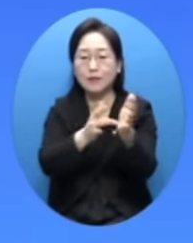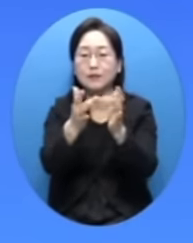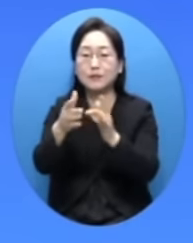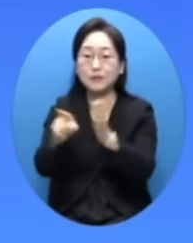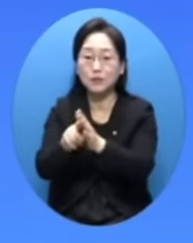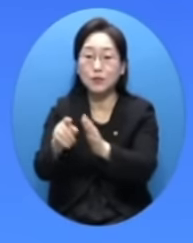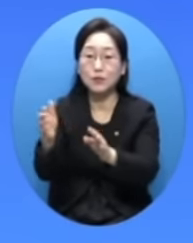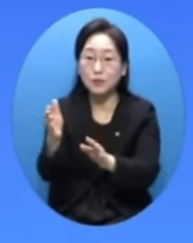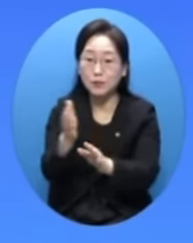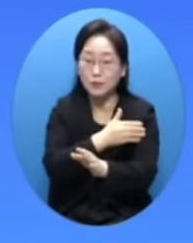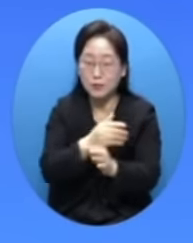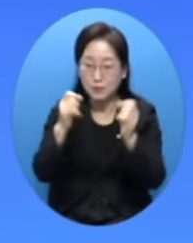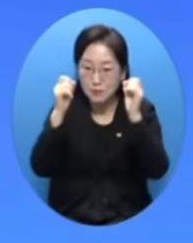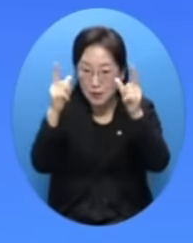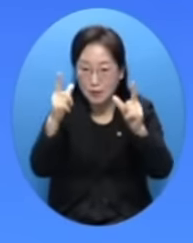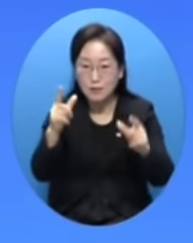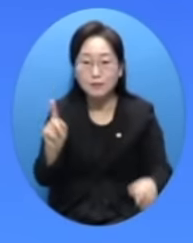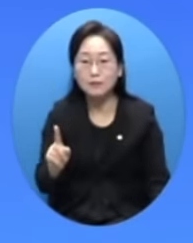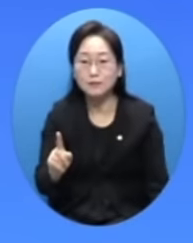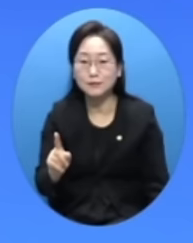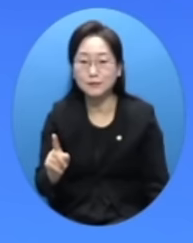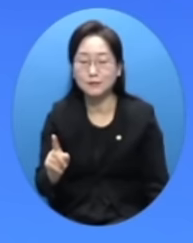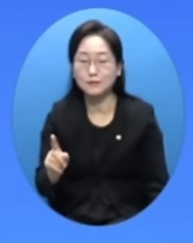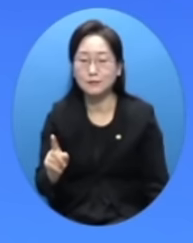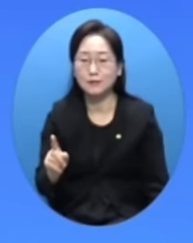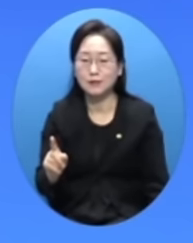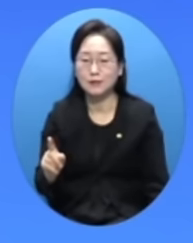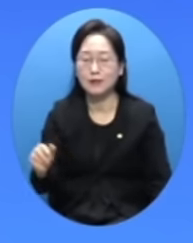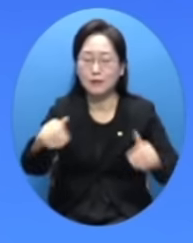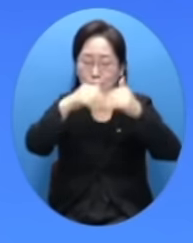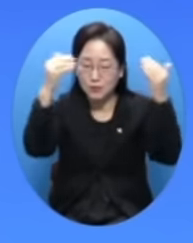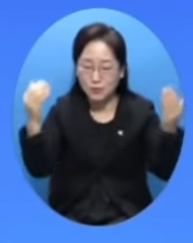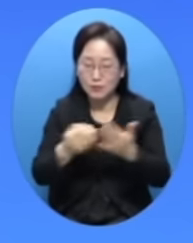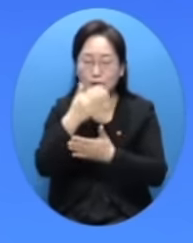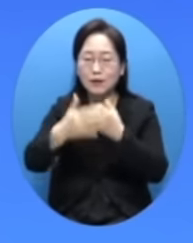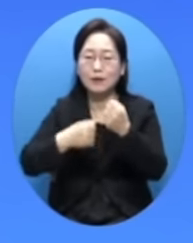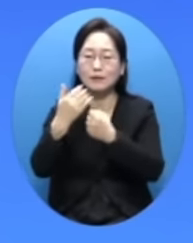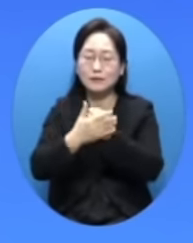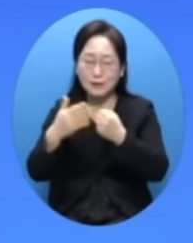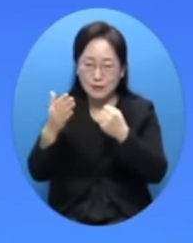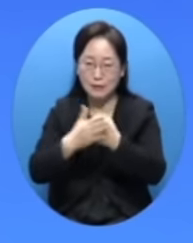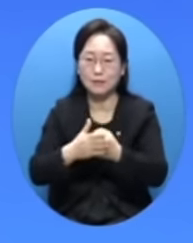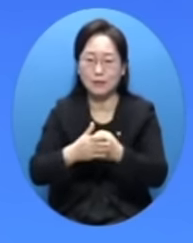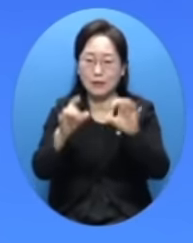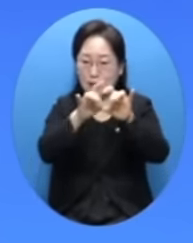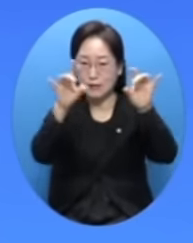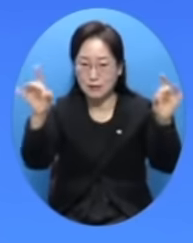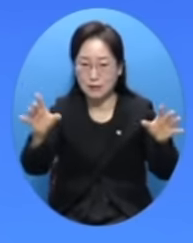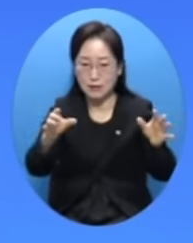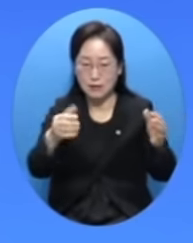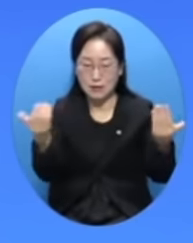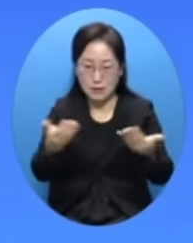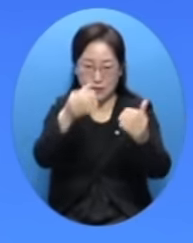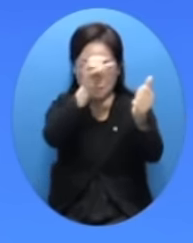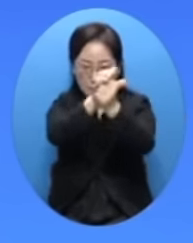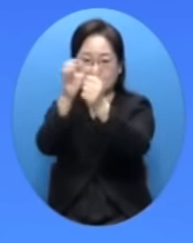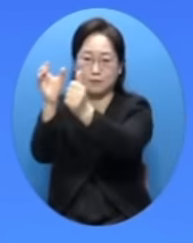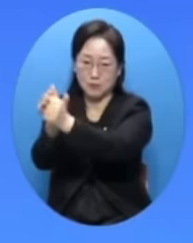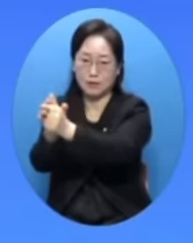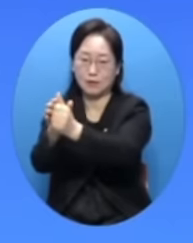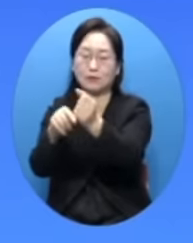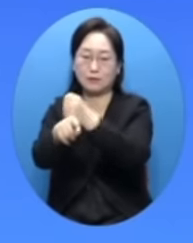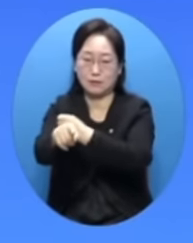나서 깨닫게 되는 것은 모든이 하나님의 은혜로 된 것이고 우리 각자 각자에게 사명을 주셨다고 하는 것입니다